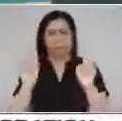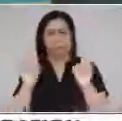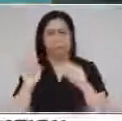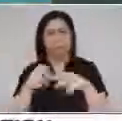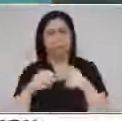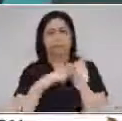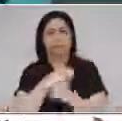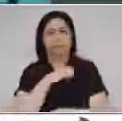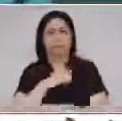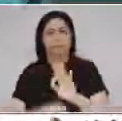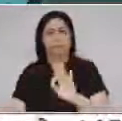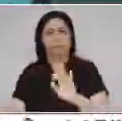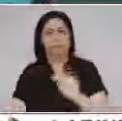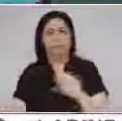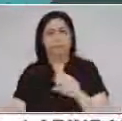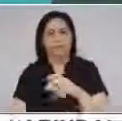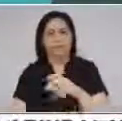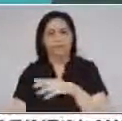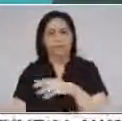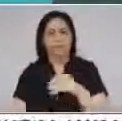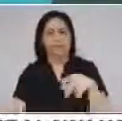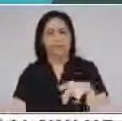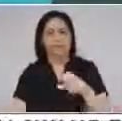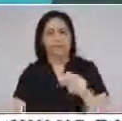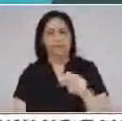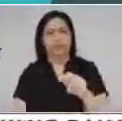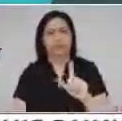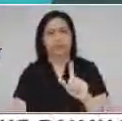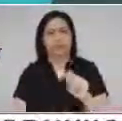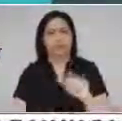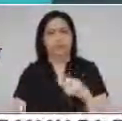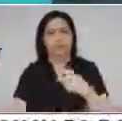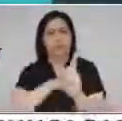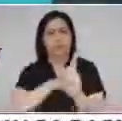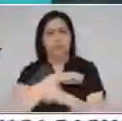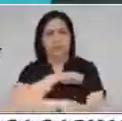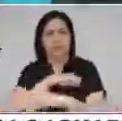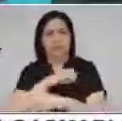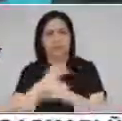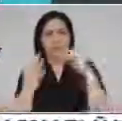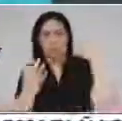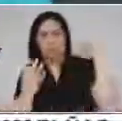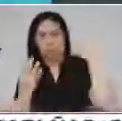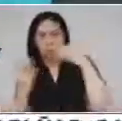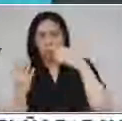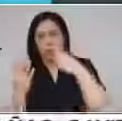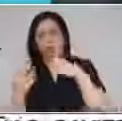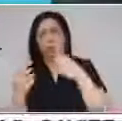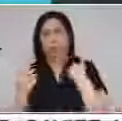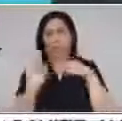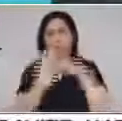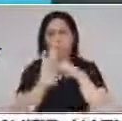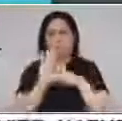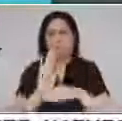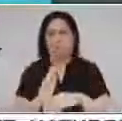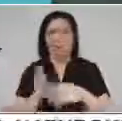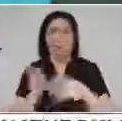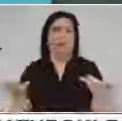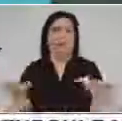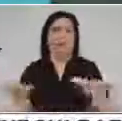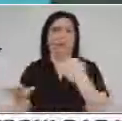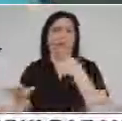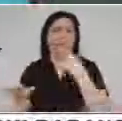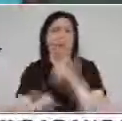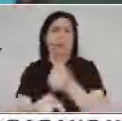natin na-monitor yan. Kung taga-Caloocan lang yan, maaaring merong tiga-Karati, Puok ng Caloocan, Quezon